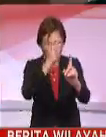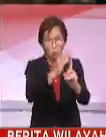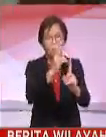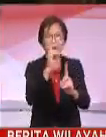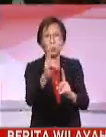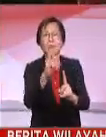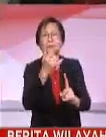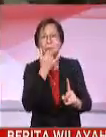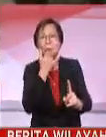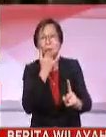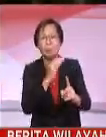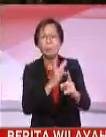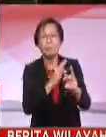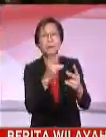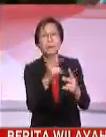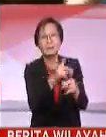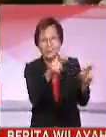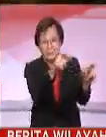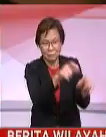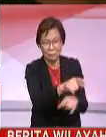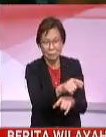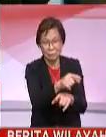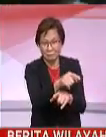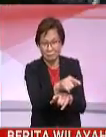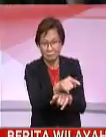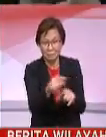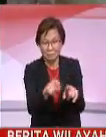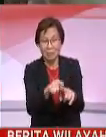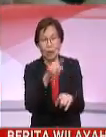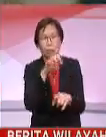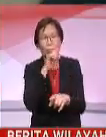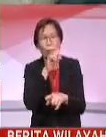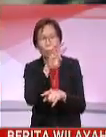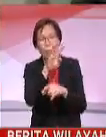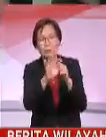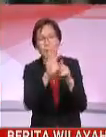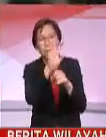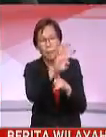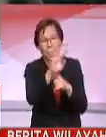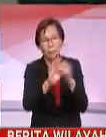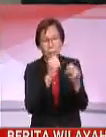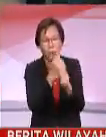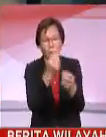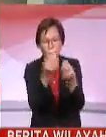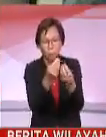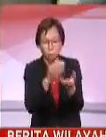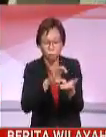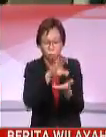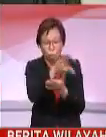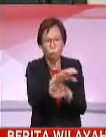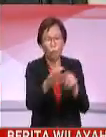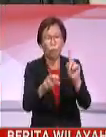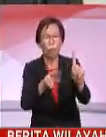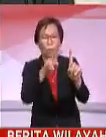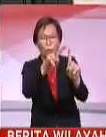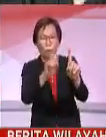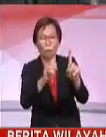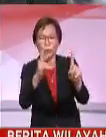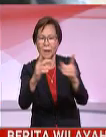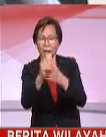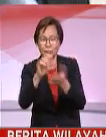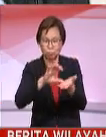sama dilakukan terhadap bangsa Rozidah Yahya, 49 tahun dengan angka pelaburan sebanyak